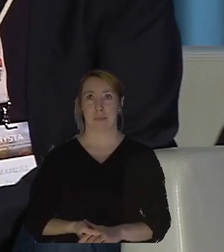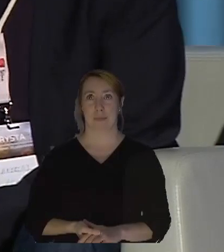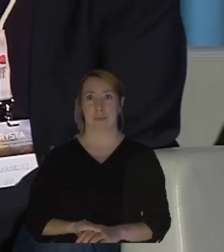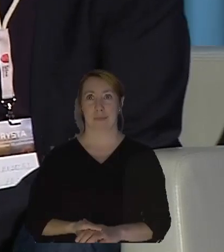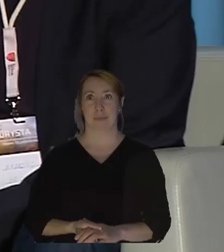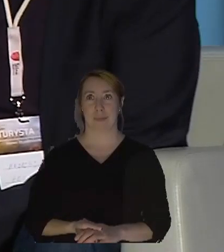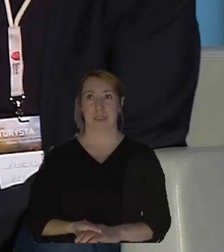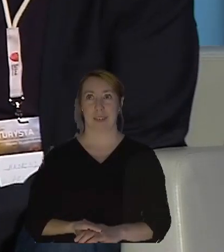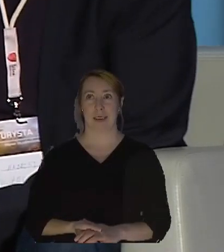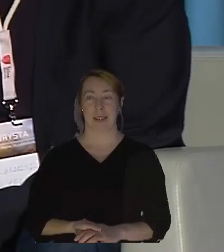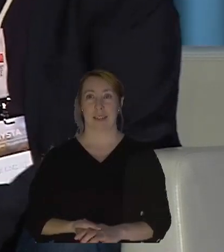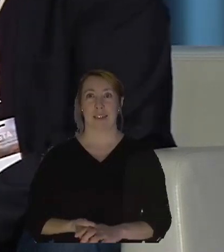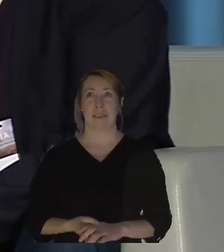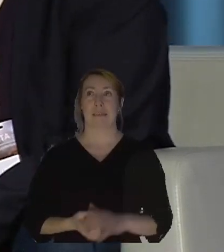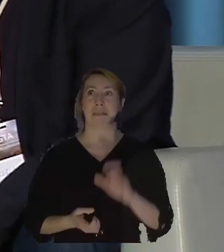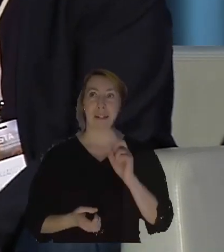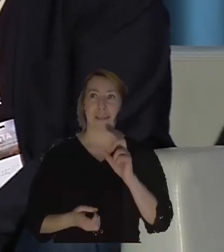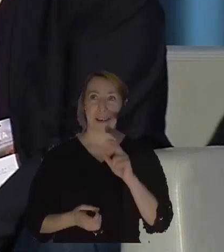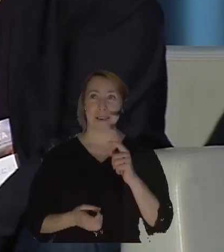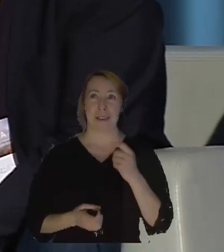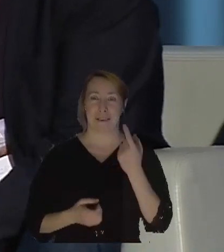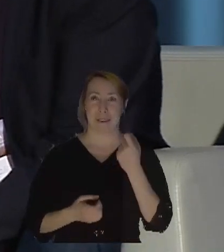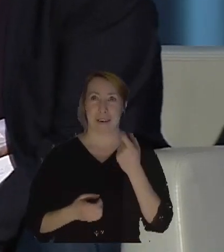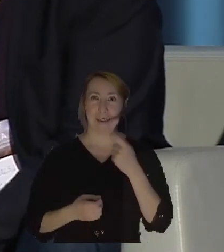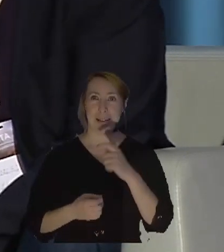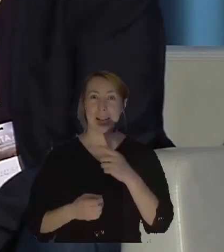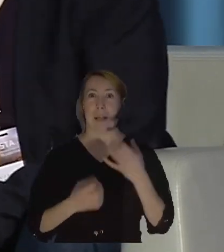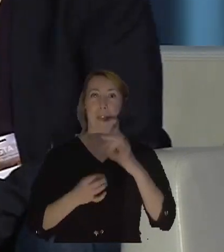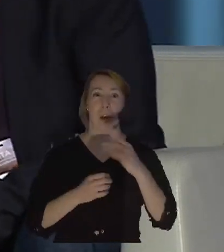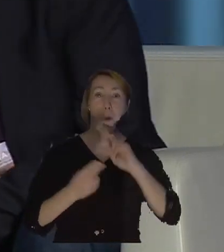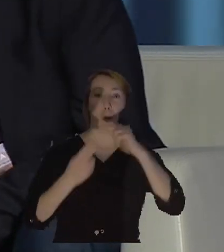zaraz będziemy o Proszę tym mówić, Adamie. Proszę nie zagłuszać naszych odpowiedzi.